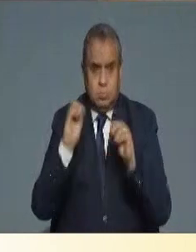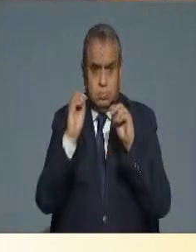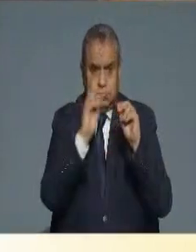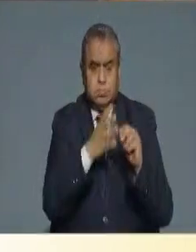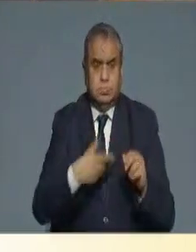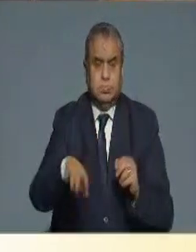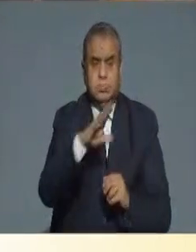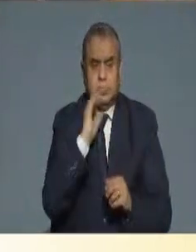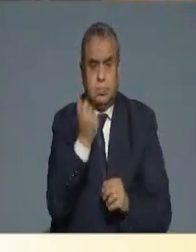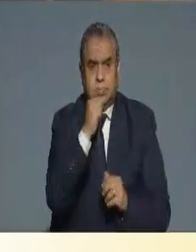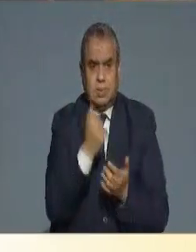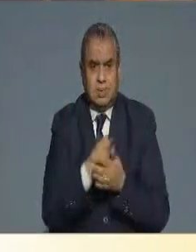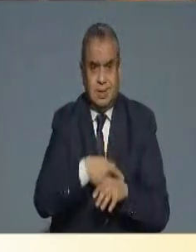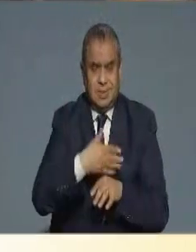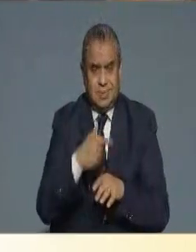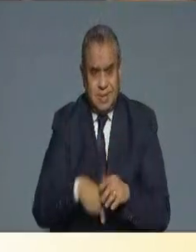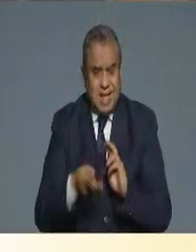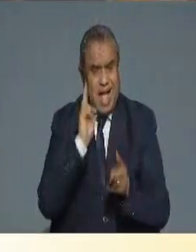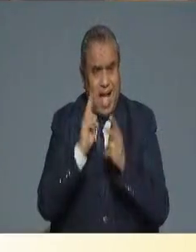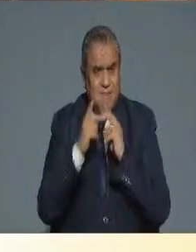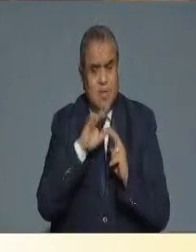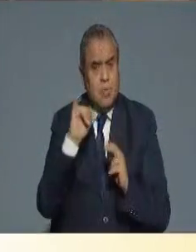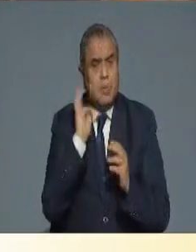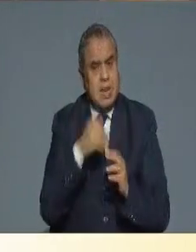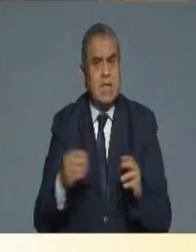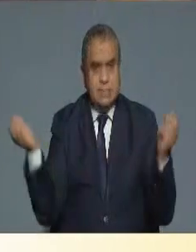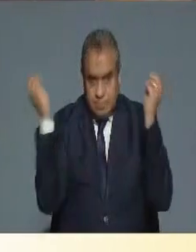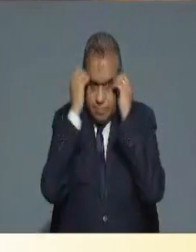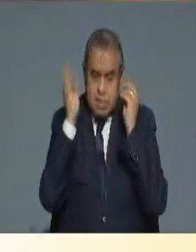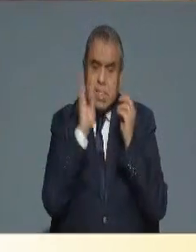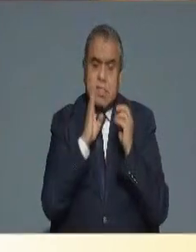يعني ان احنا نقوله في الاحتفال الجميل ده، لكن بس انا حبيت انوه عنه.